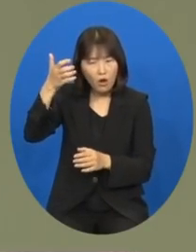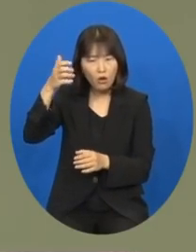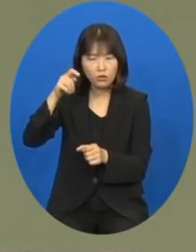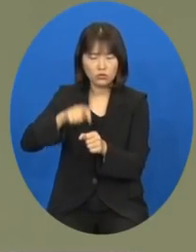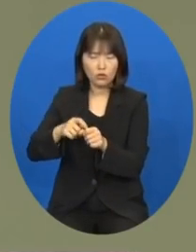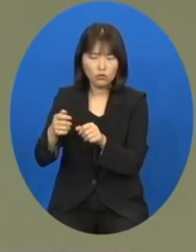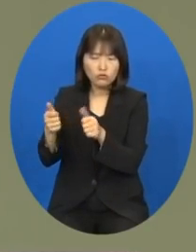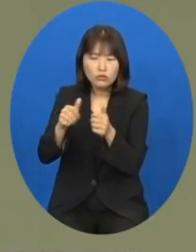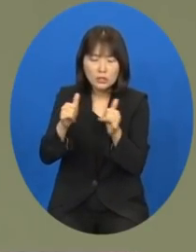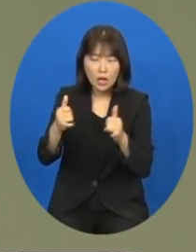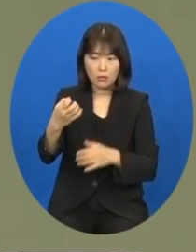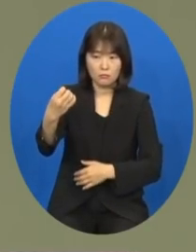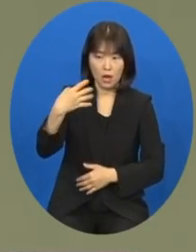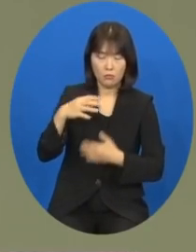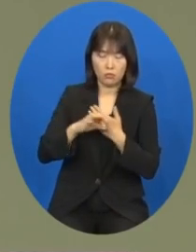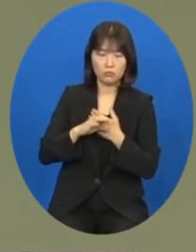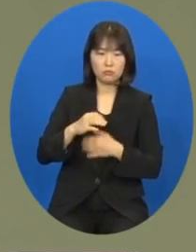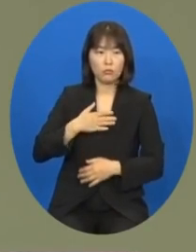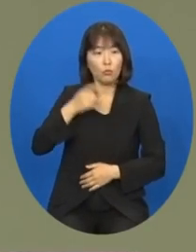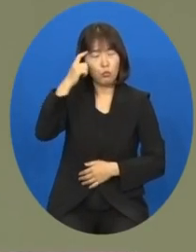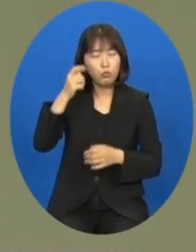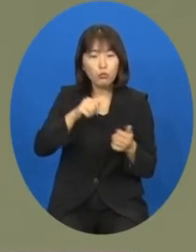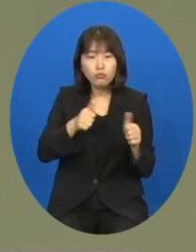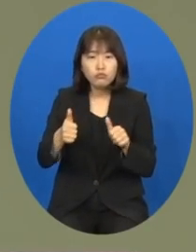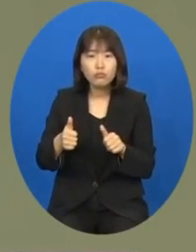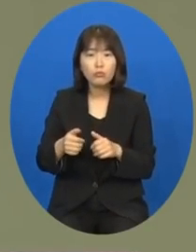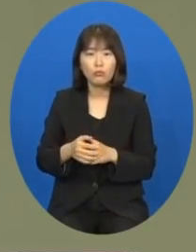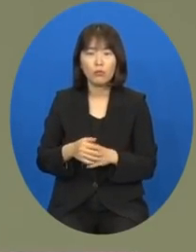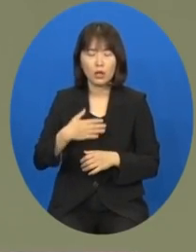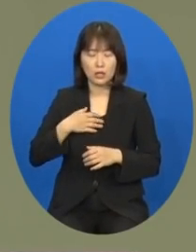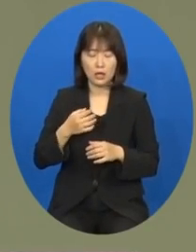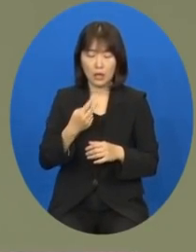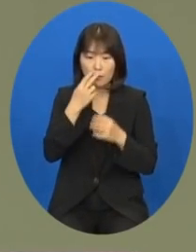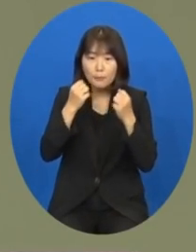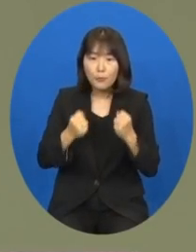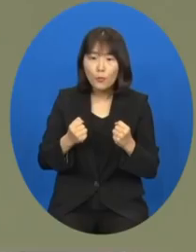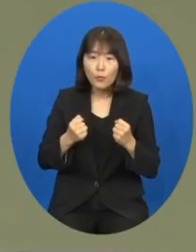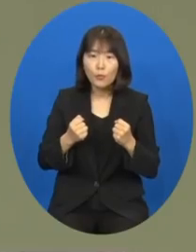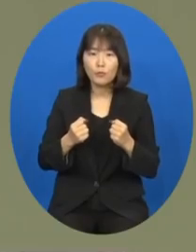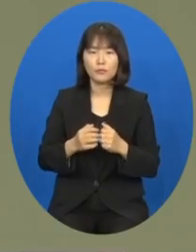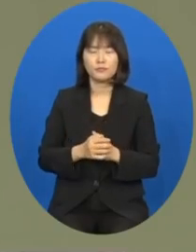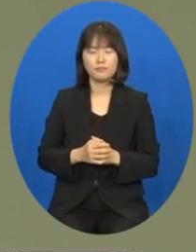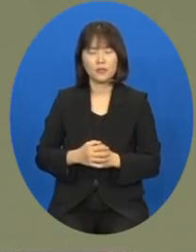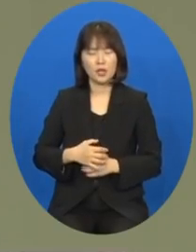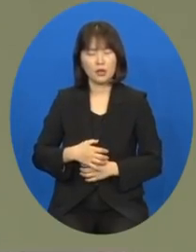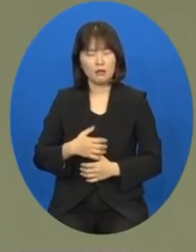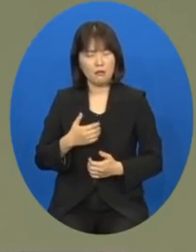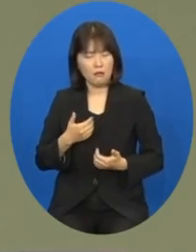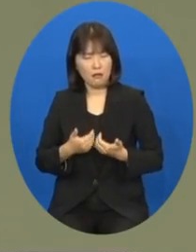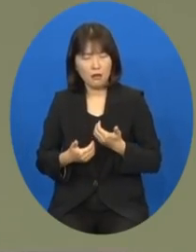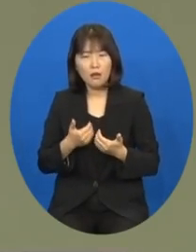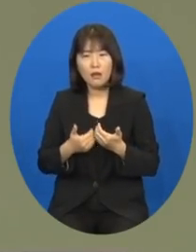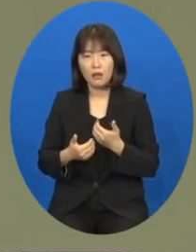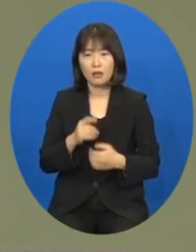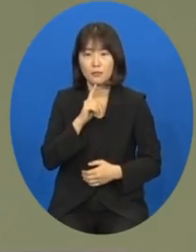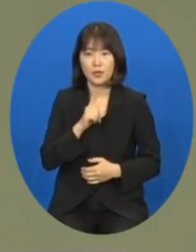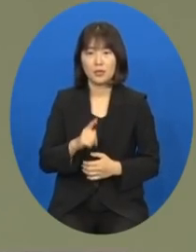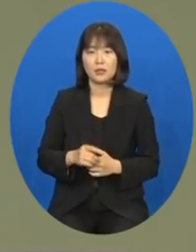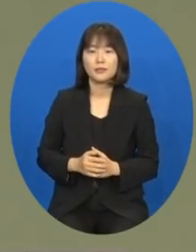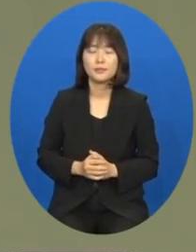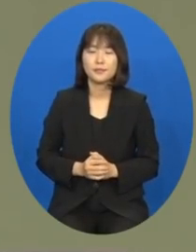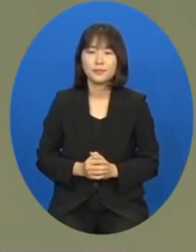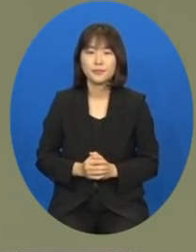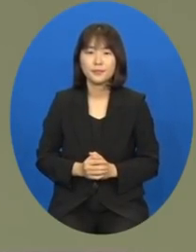잡니다 그러면 내 검에 기본 야의 거에요 난 살아 있는데 라고 하면서 불 케어에 한다는 거죠